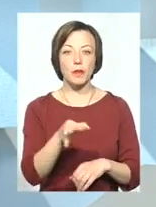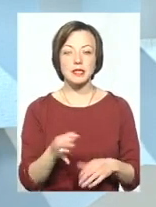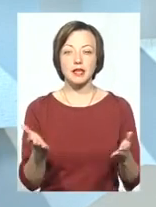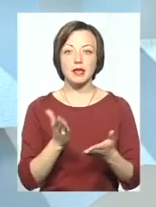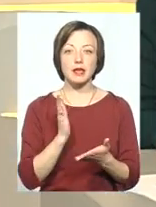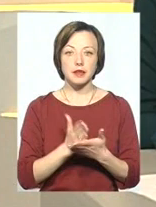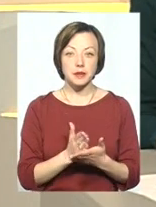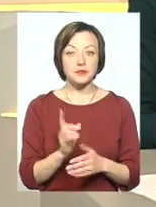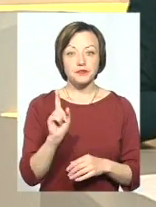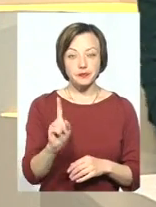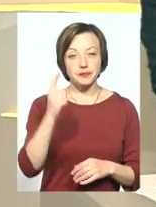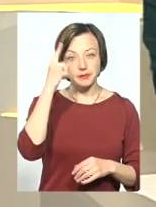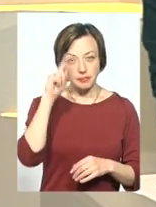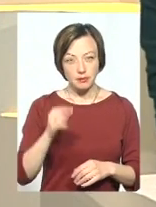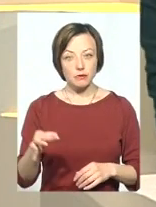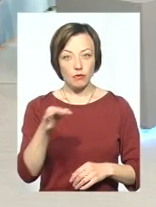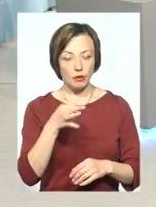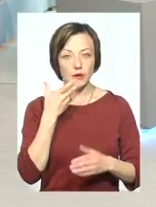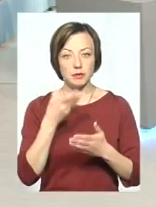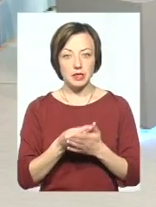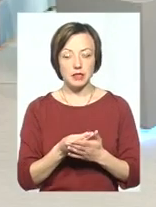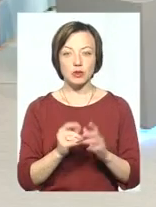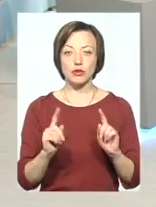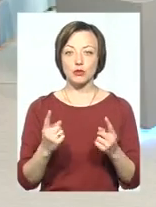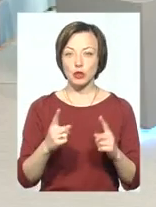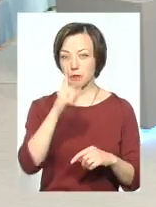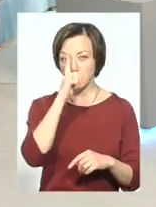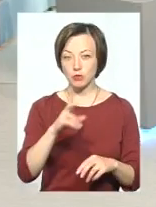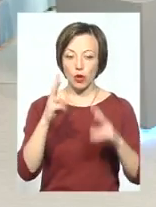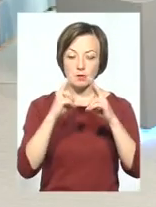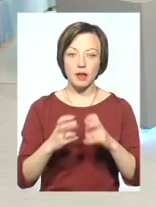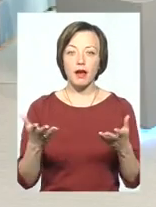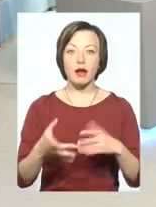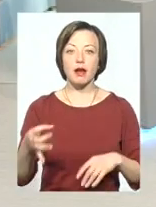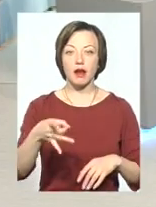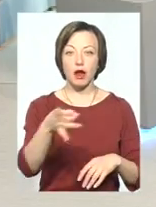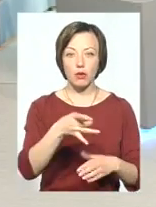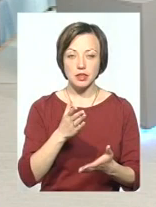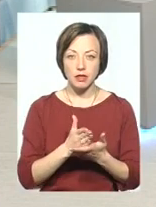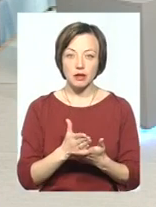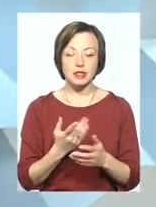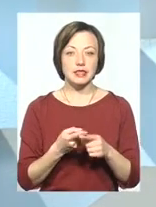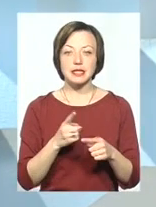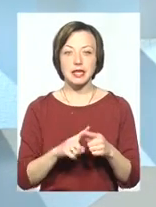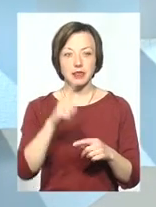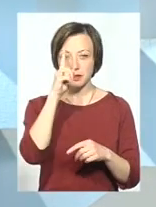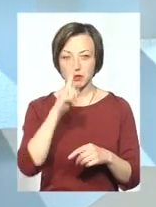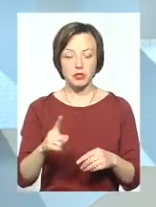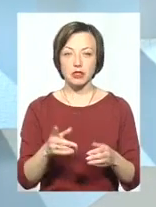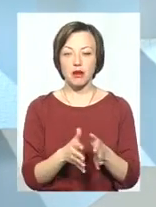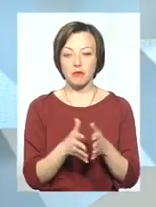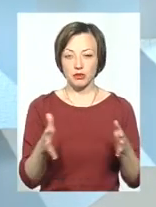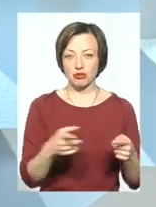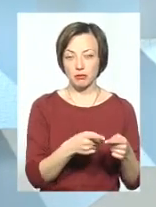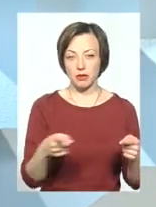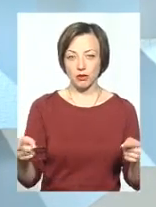які є місцевими і професі, тому що місяць він буде розбиратися, де який район знаходиться. не місяць, а значно довший